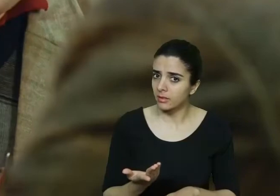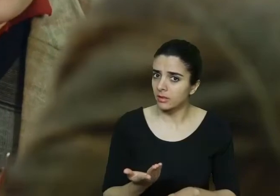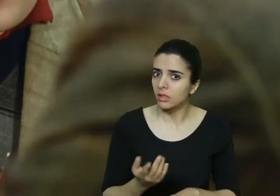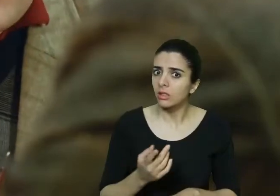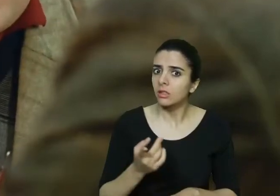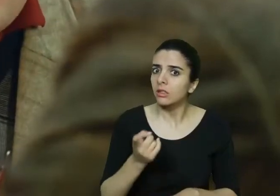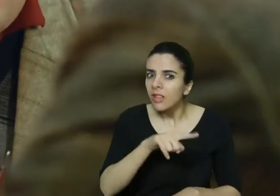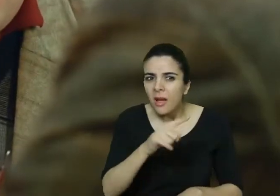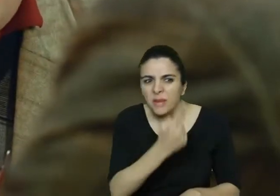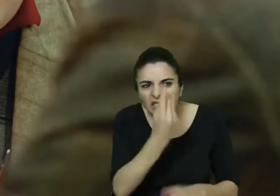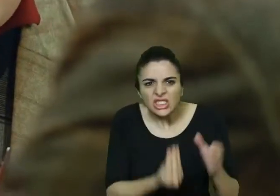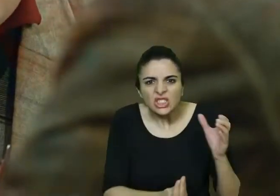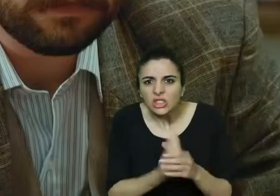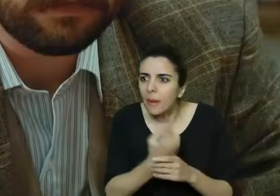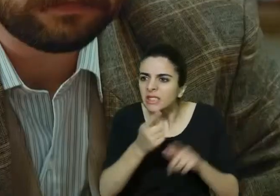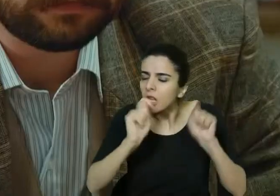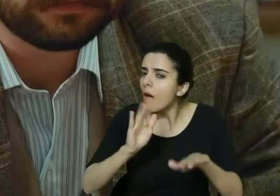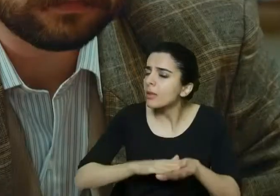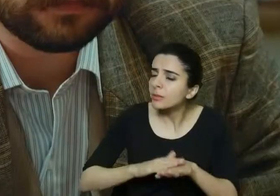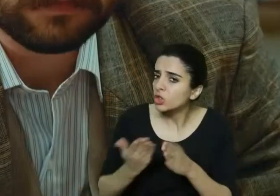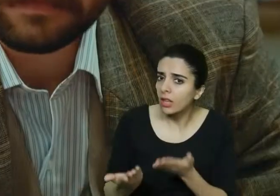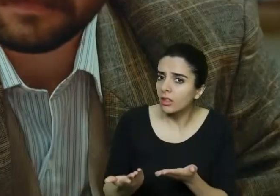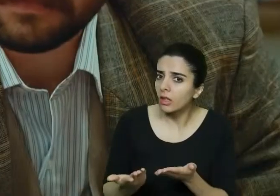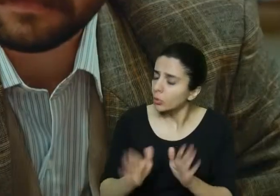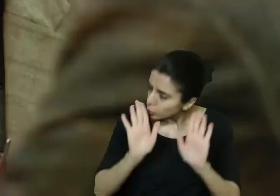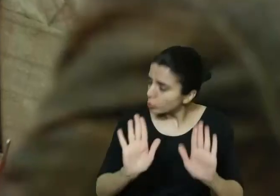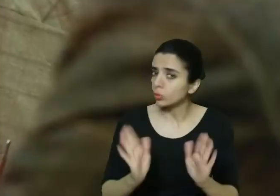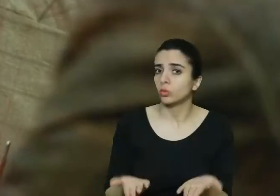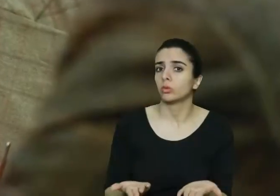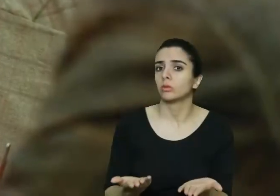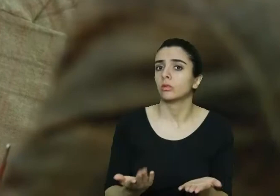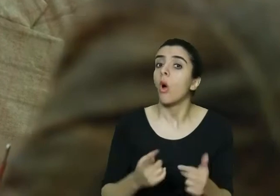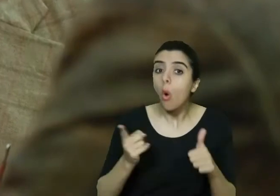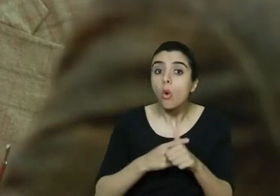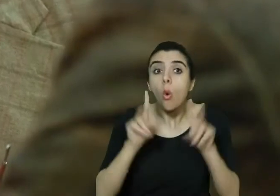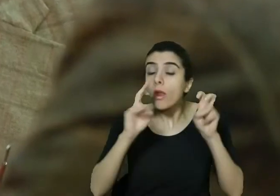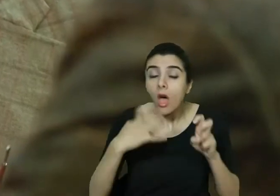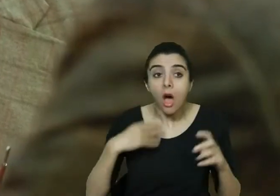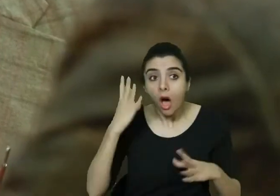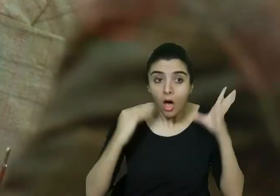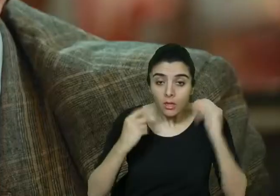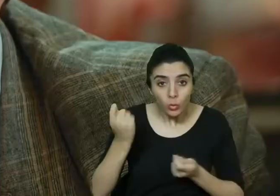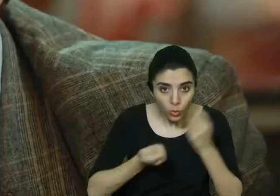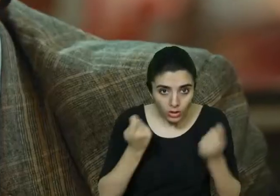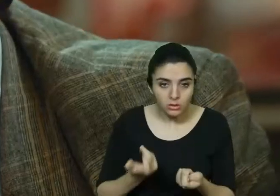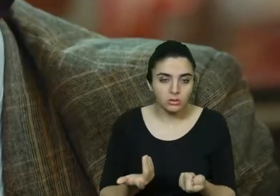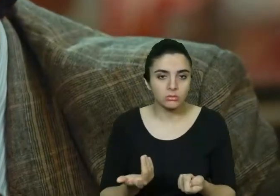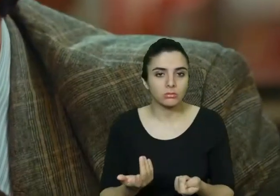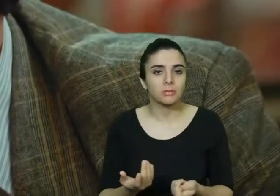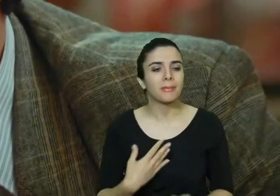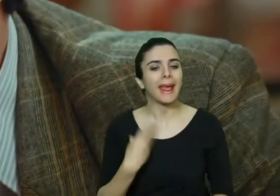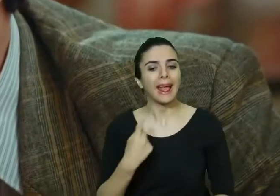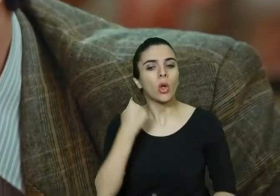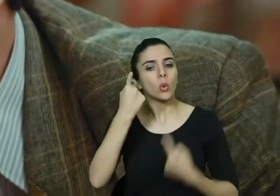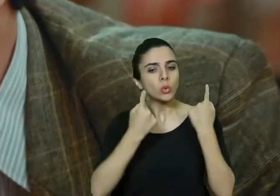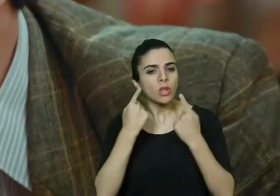Ya şimdi bunların aralarından biri gidip bir şey yaparsa ne olacak? Bir dur abi. Önce bir meseleyi anlayalım. Hep iyi niyetimizden